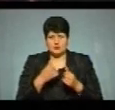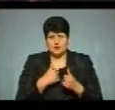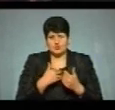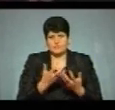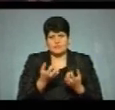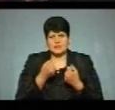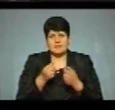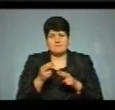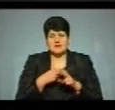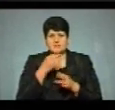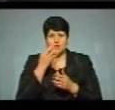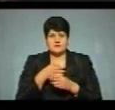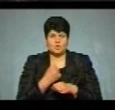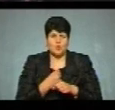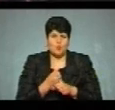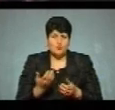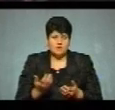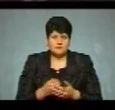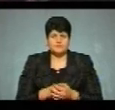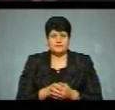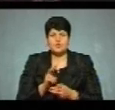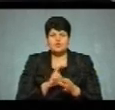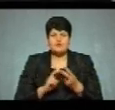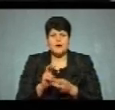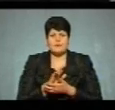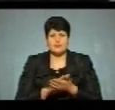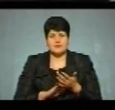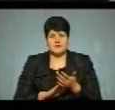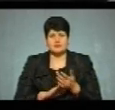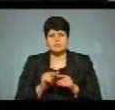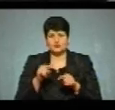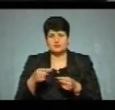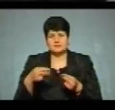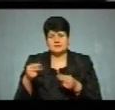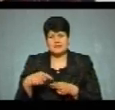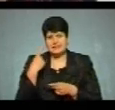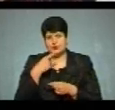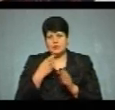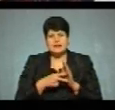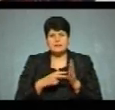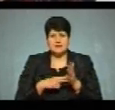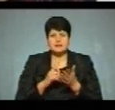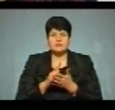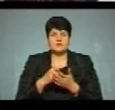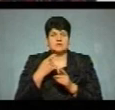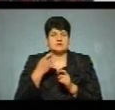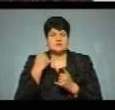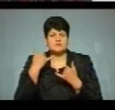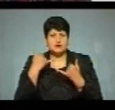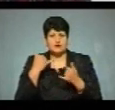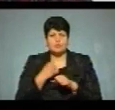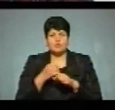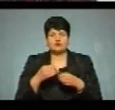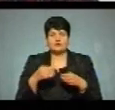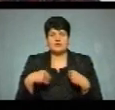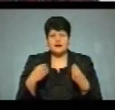без досвіду роботи. Шукаємо далі. Тут зі мною підписали індивідуальний план. Я маю зв'язуватися з роботодавцями, питати, чи є